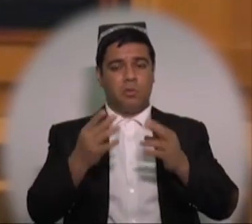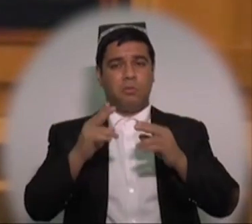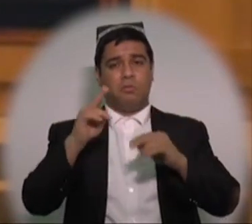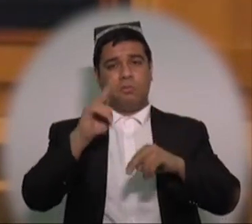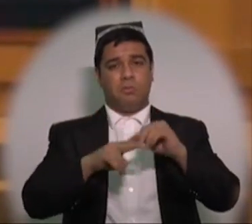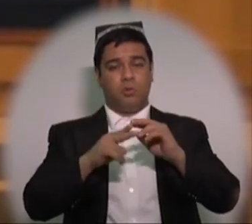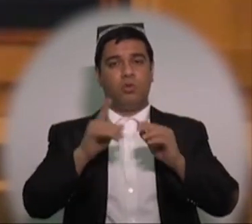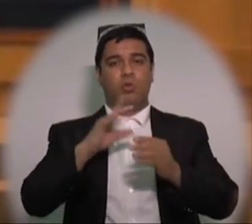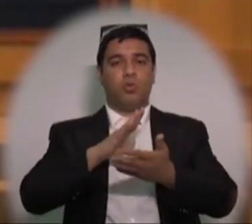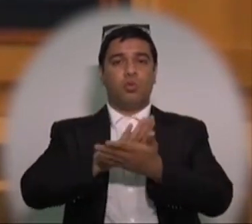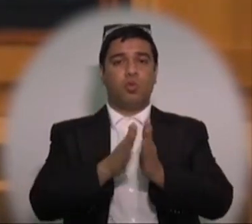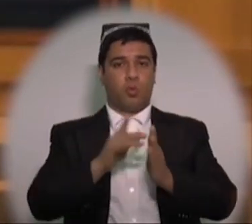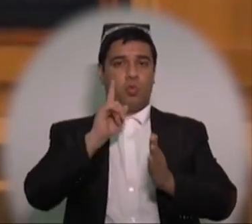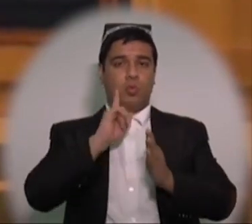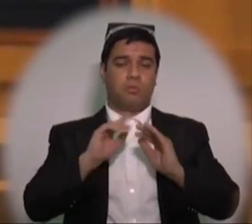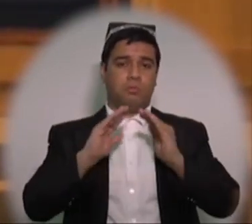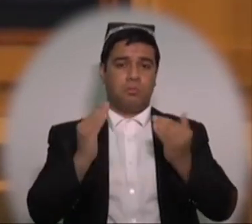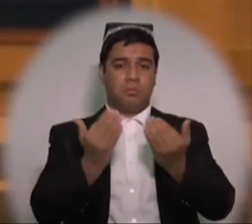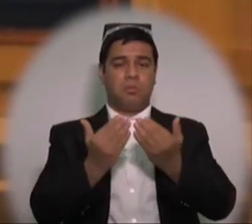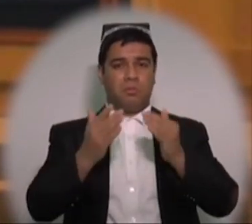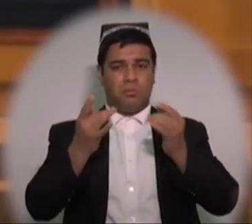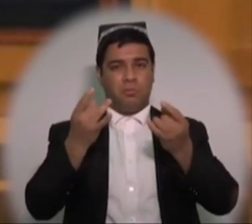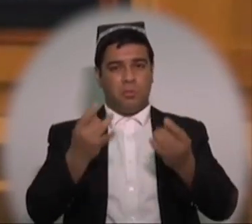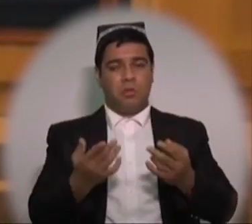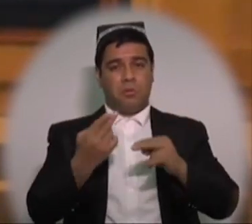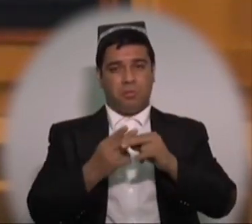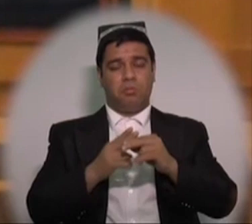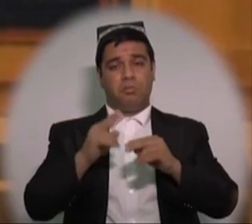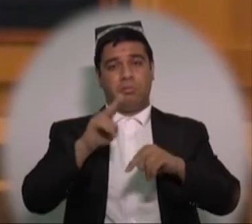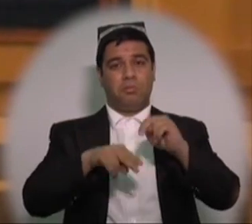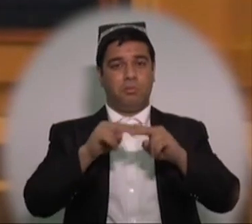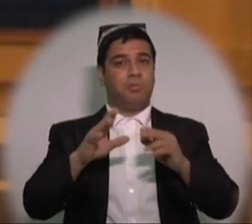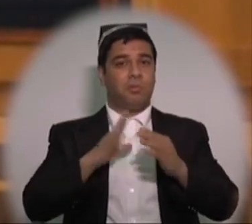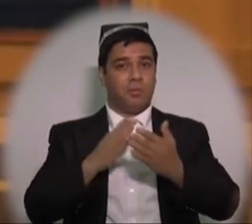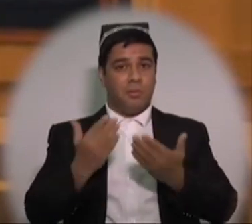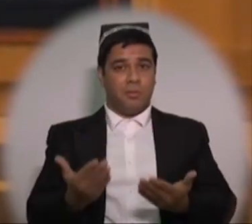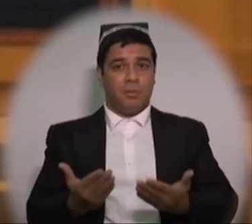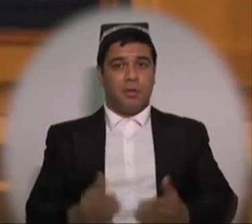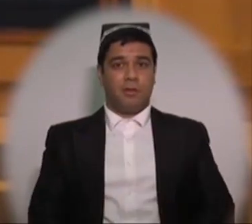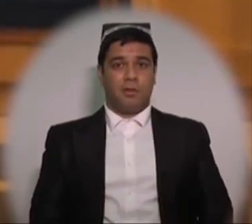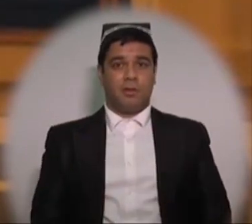Her taraftan kolaylik bo'lishi uchun qo'ldan kelgan barcha choralarni ko'rishdi.